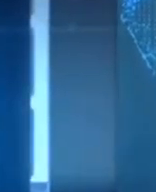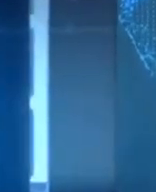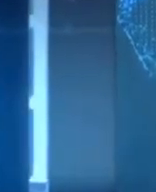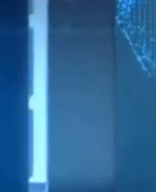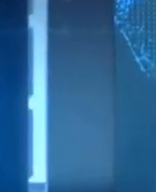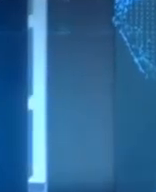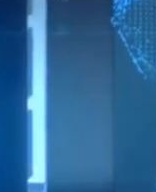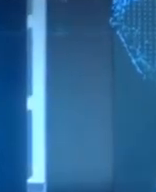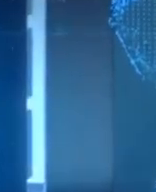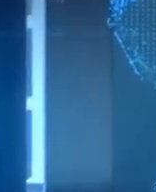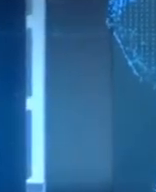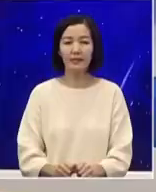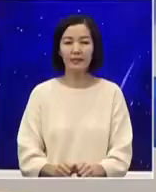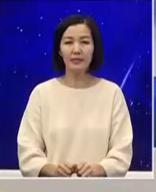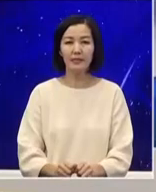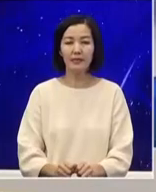Жетісу телеарнасы.